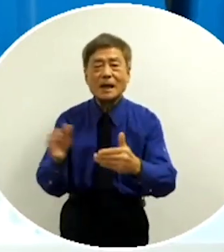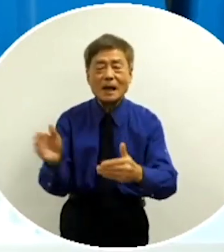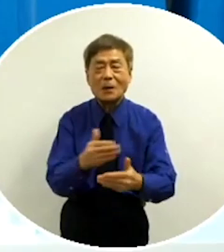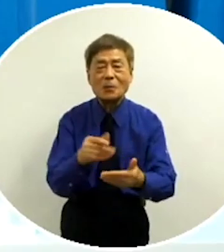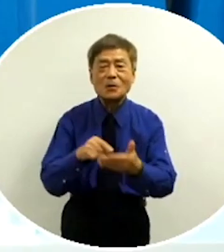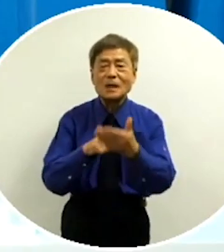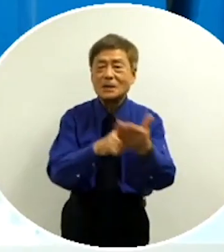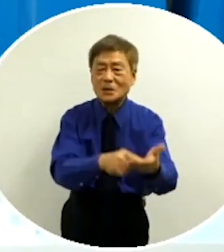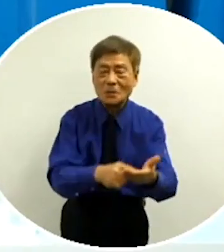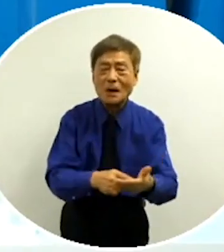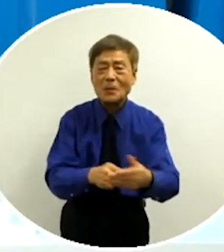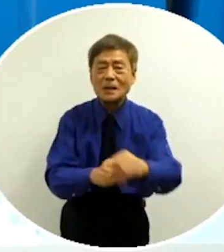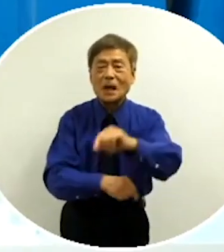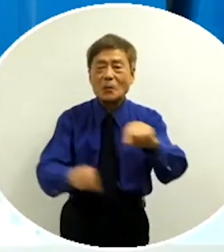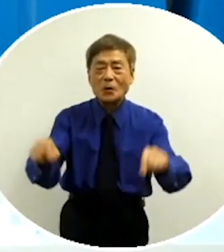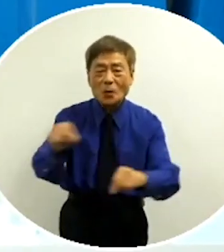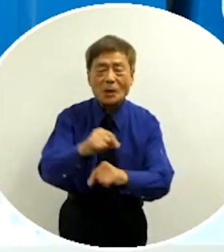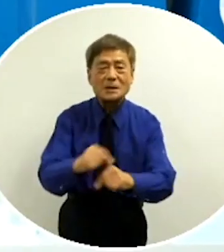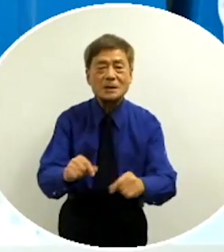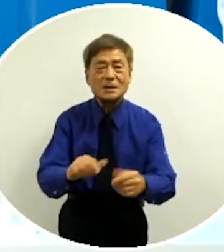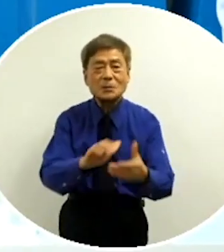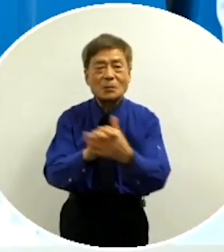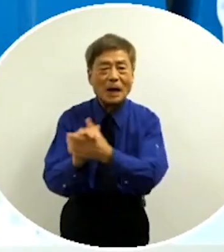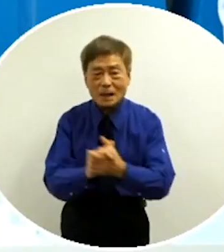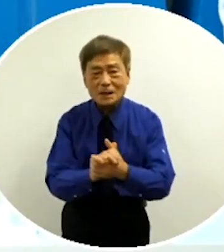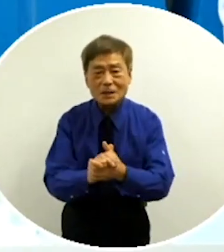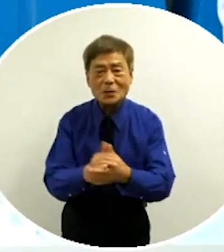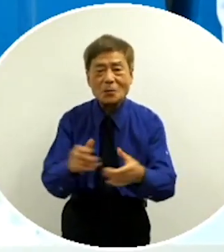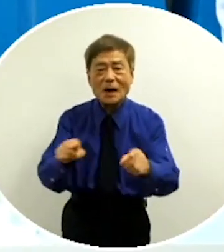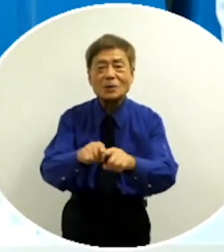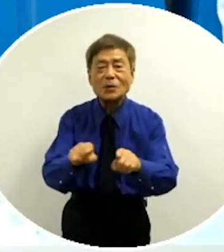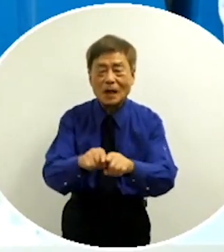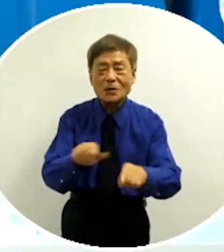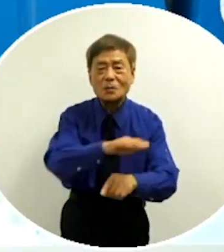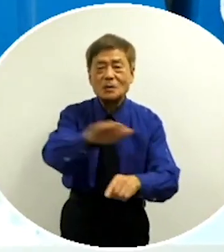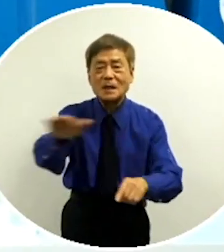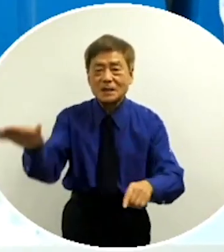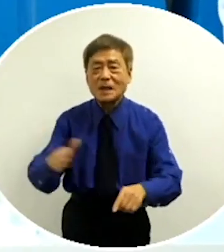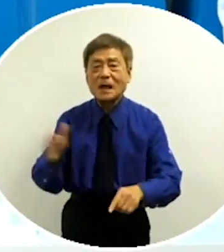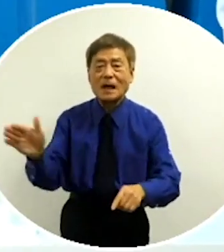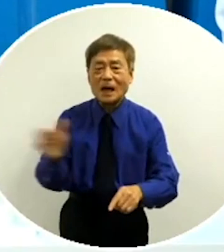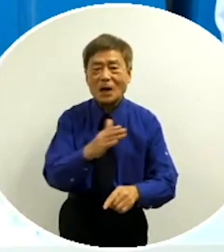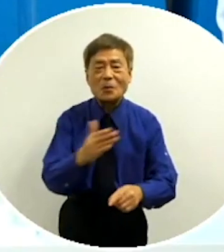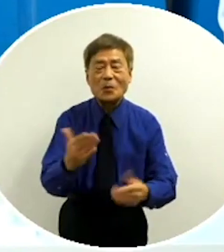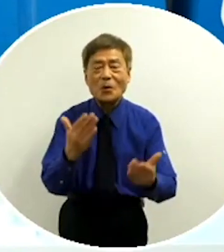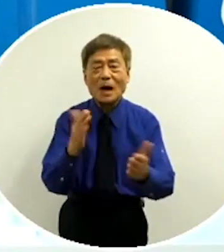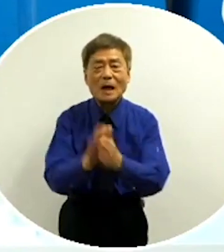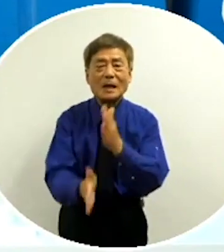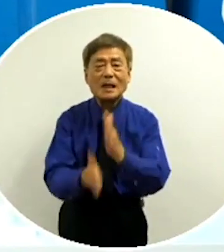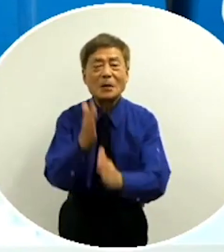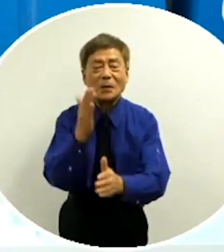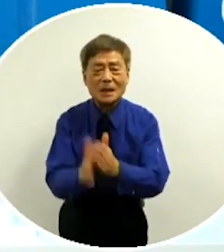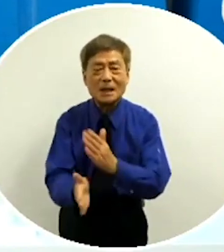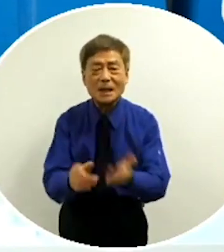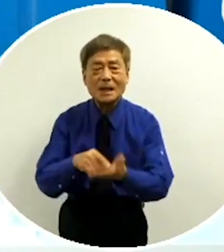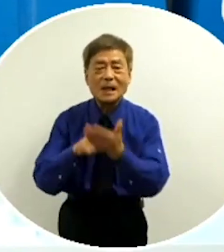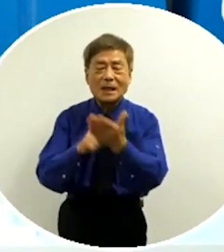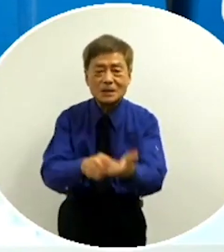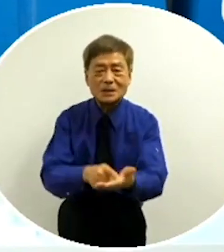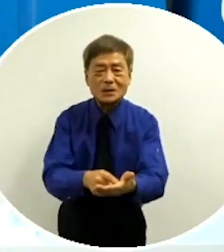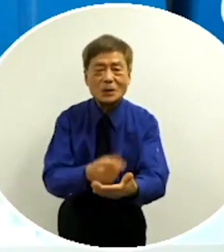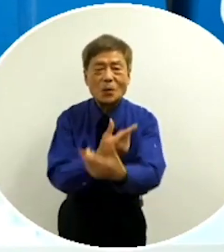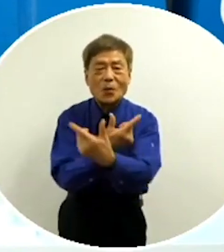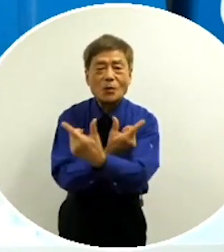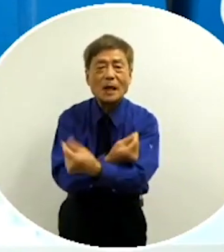パートナーズの3さんからこういうことについてやりたいというものがあれば出してもらうとこういう総合で必ずこうテーマを